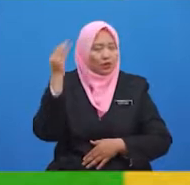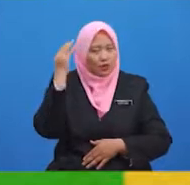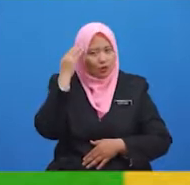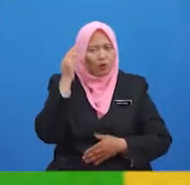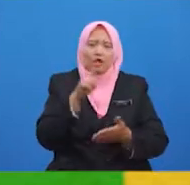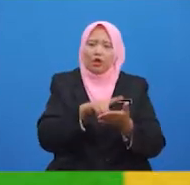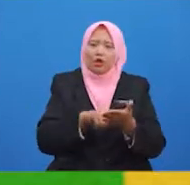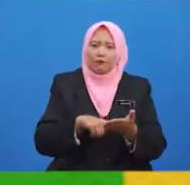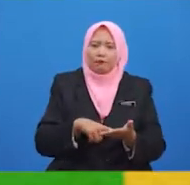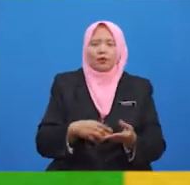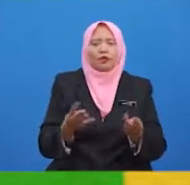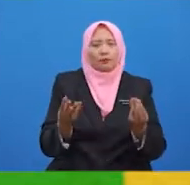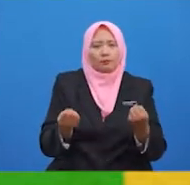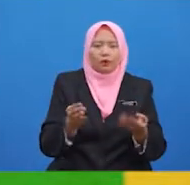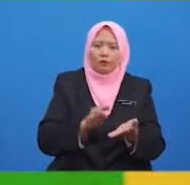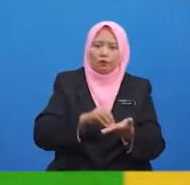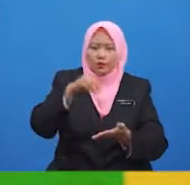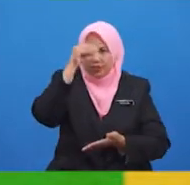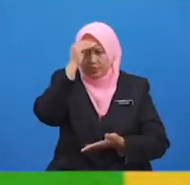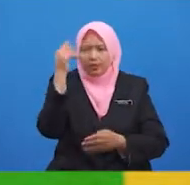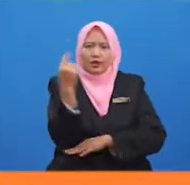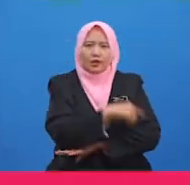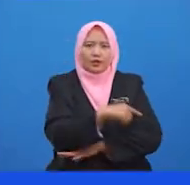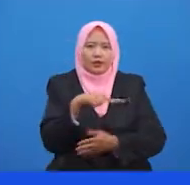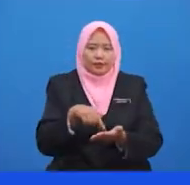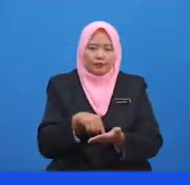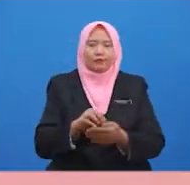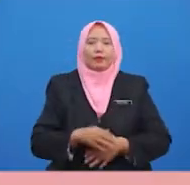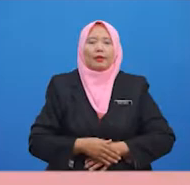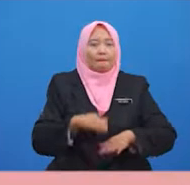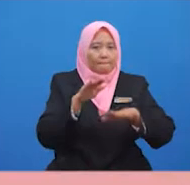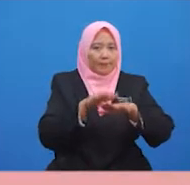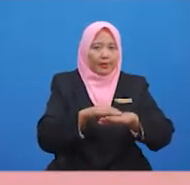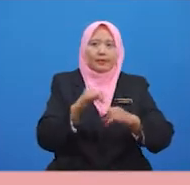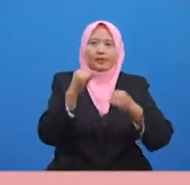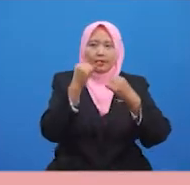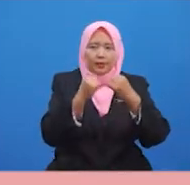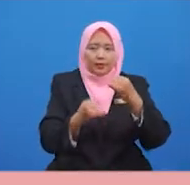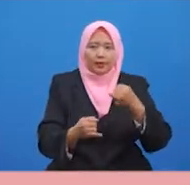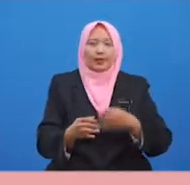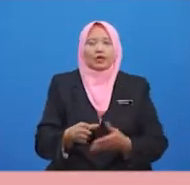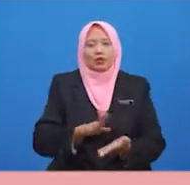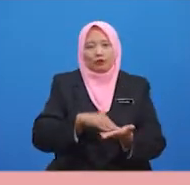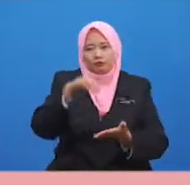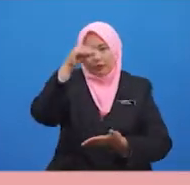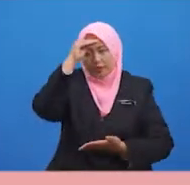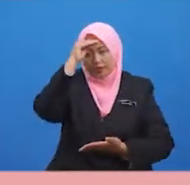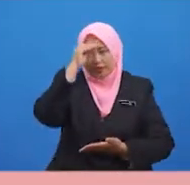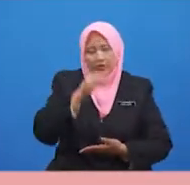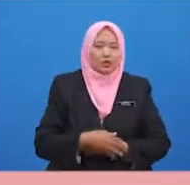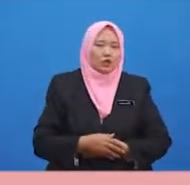apa yang perlu dikuasai dalam tajuk ini. Pada akhir pembelajaran,